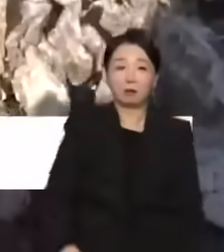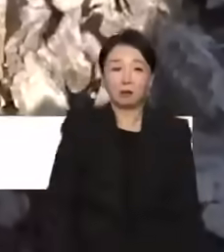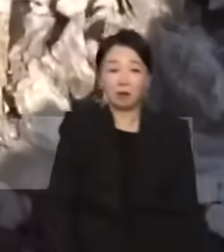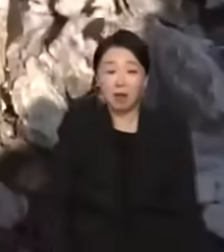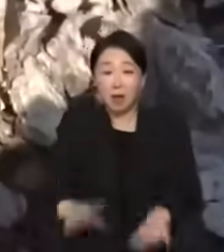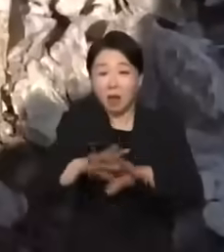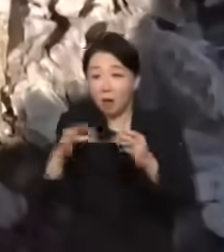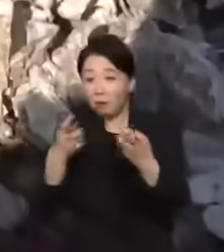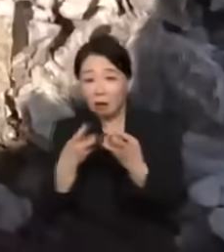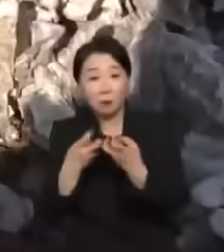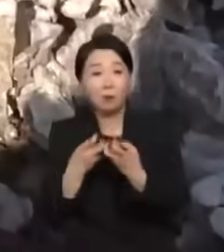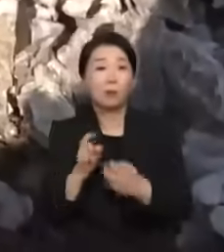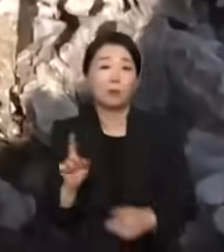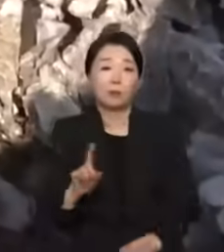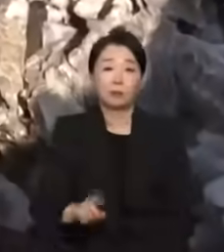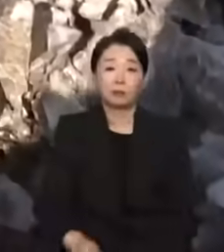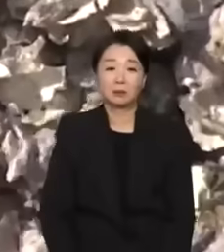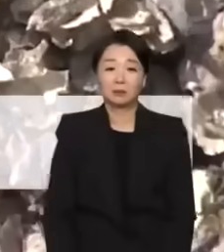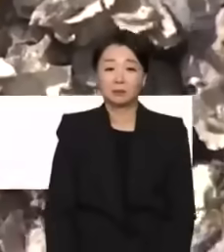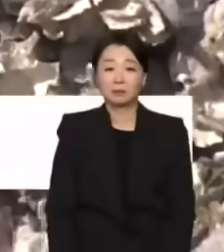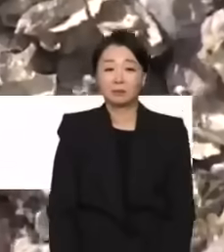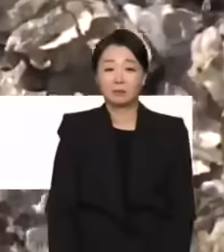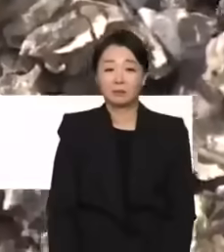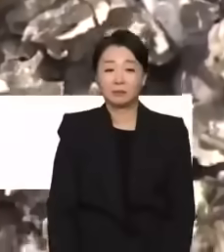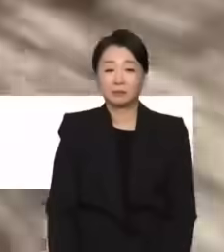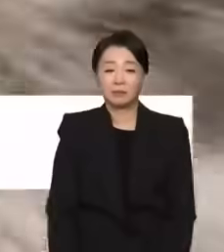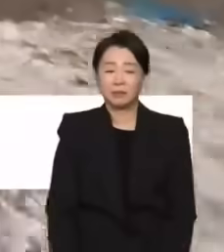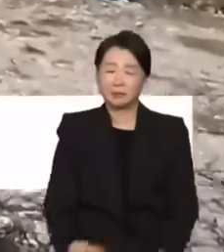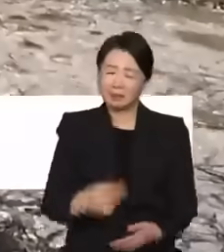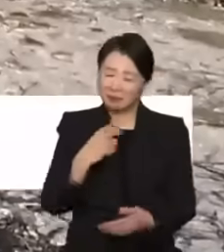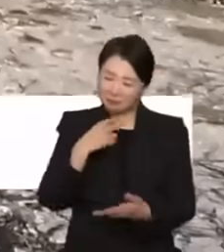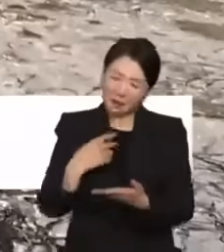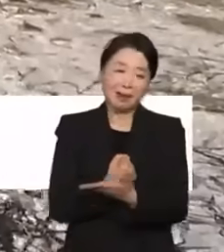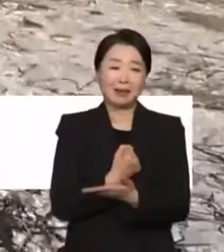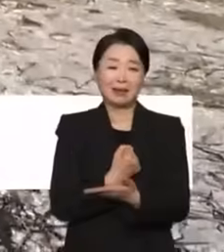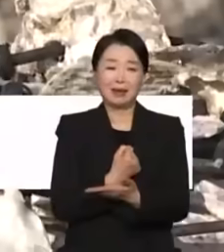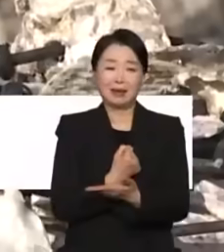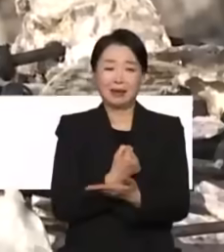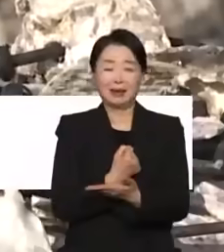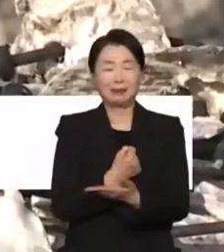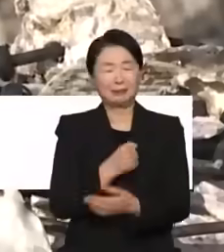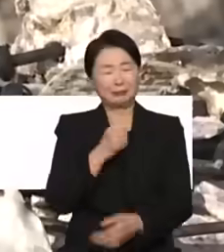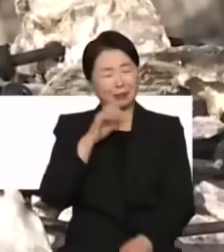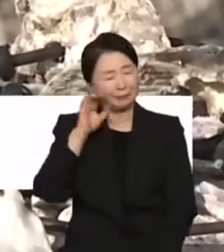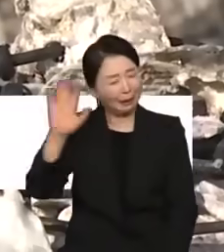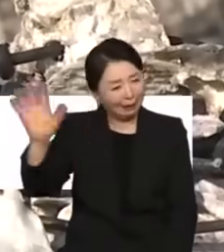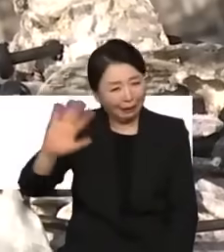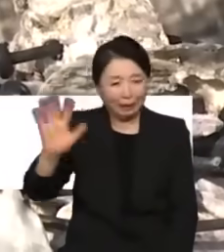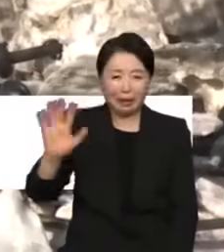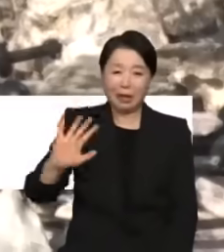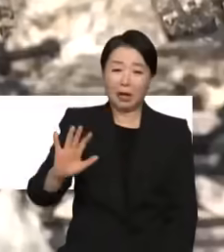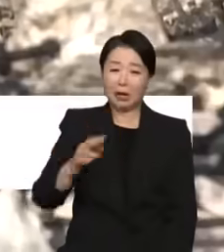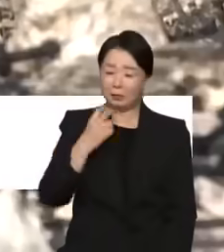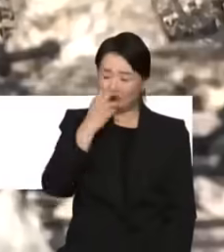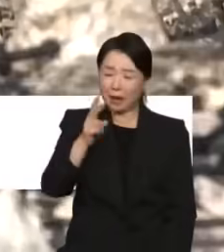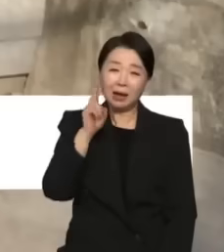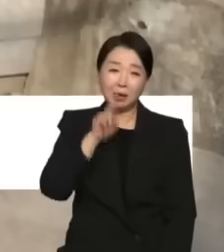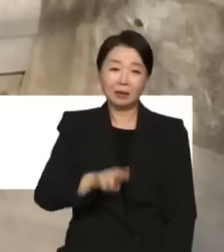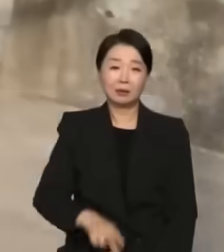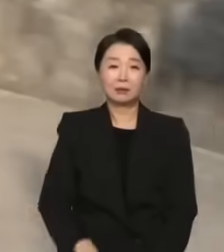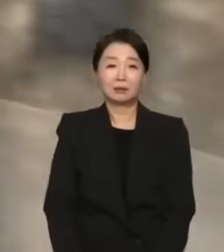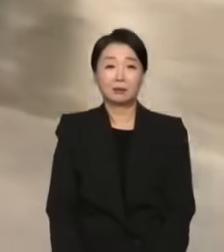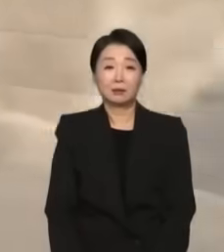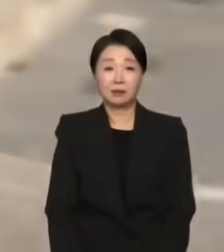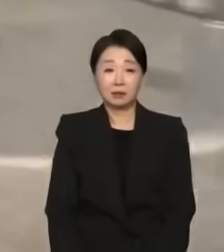처리할 방법이 없습니다. 파리, 그리고 뭐 말도 못 합니다. 그럼 뭐 어떻게 표현을 해야 될지 냄새는 말도 못 하죠.